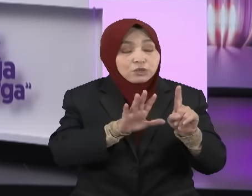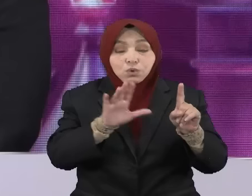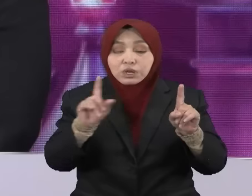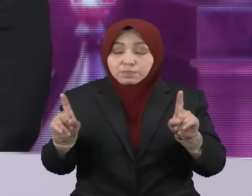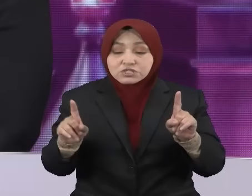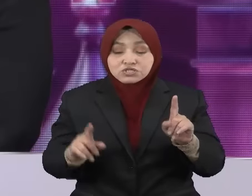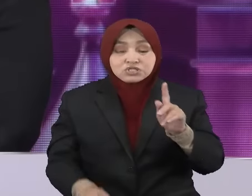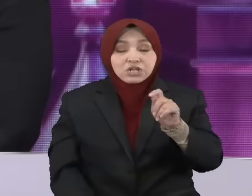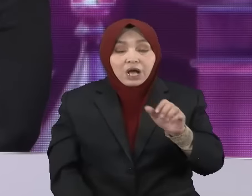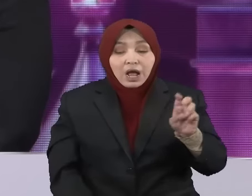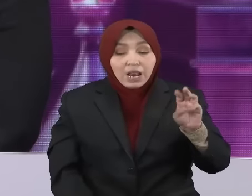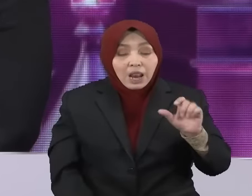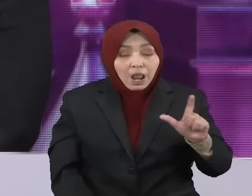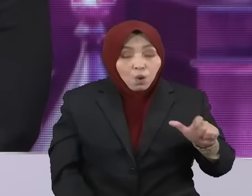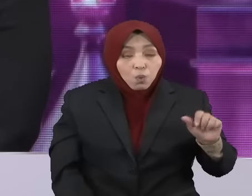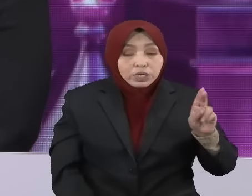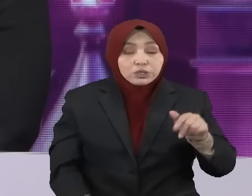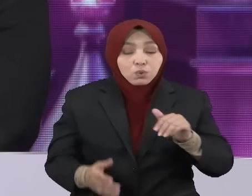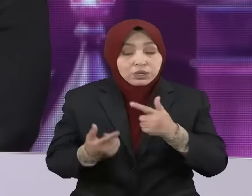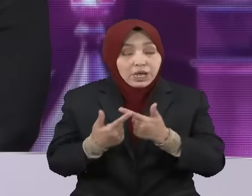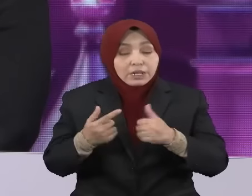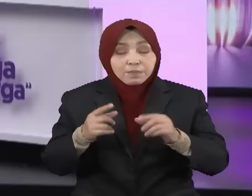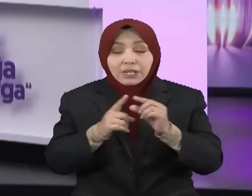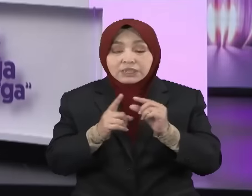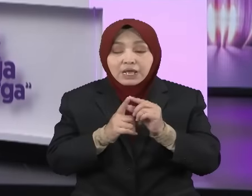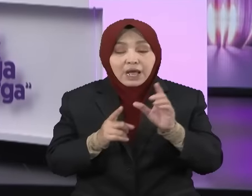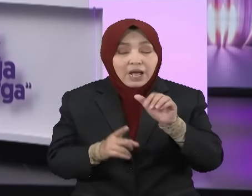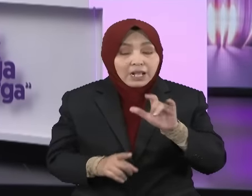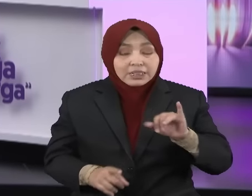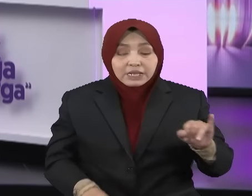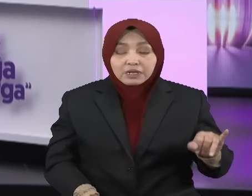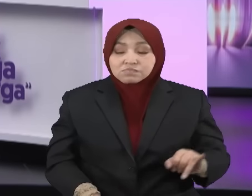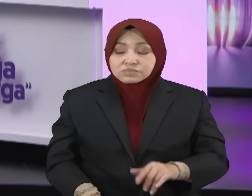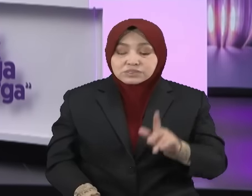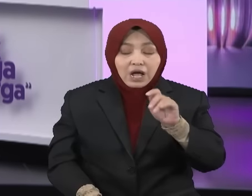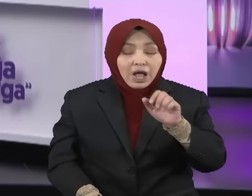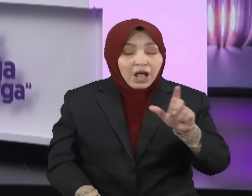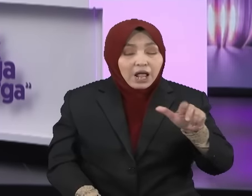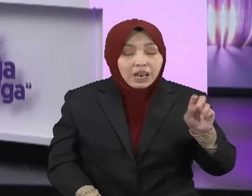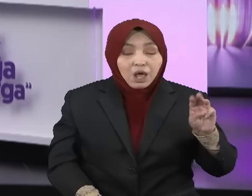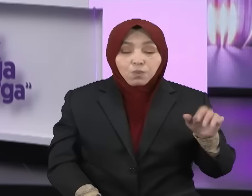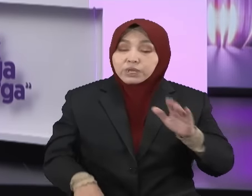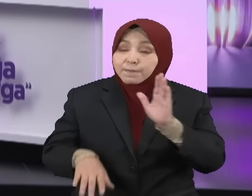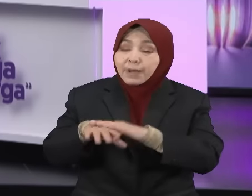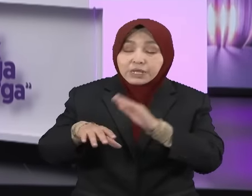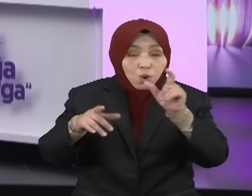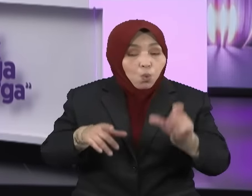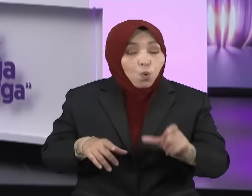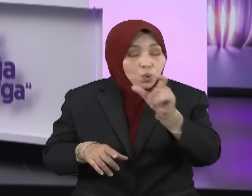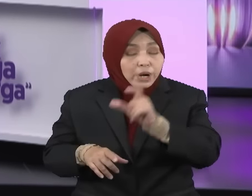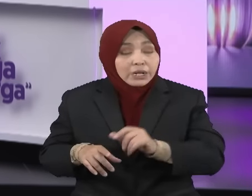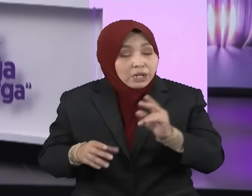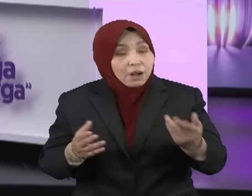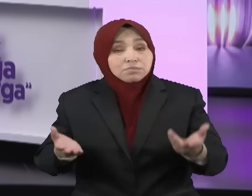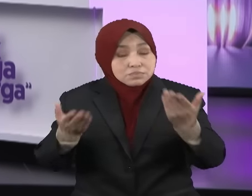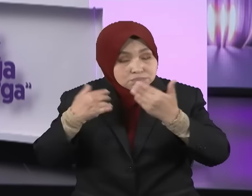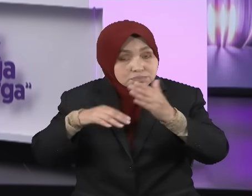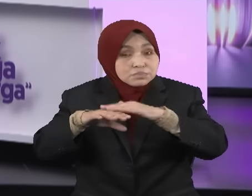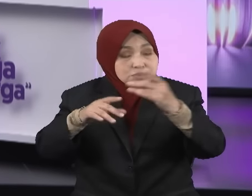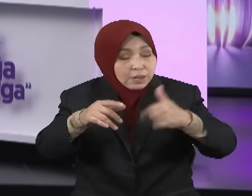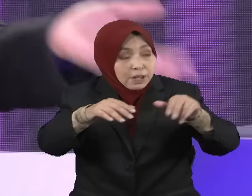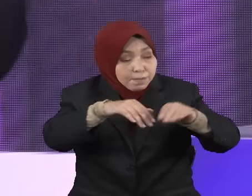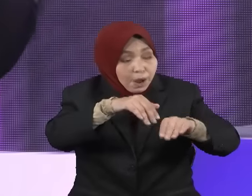ta'alau. Ta'alau itu daripada perkataan Ali, maksudnya ta'alau. Dia panggil orang yang itu ke atas, orang yang satu